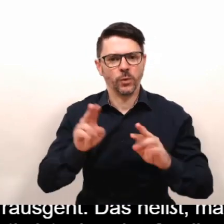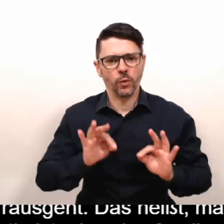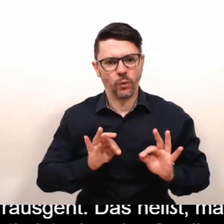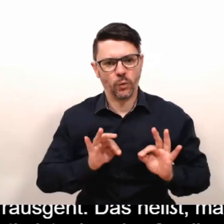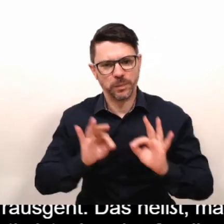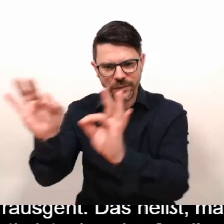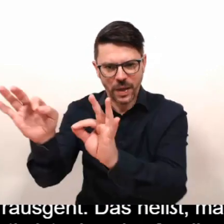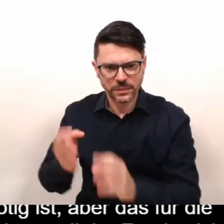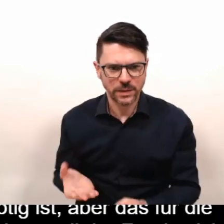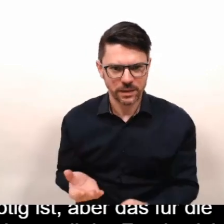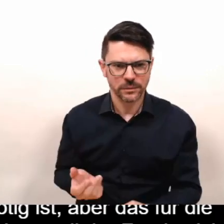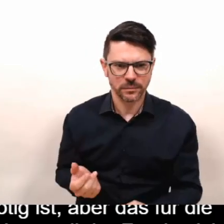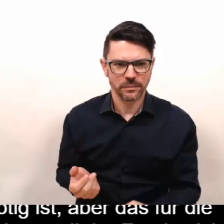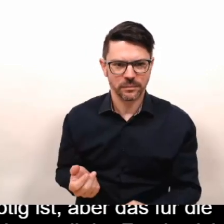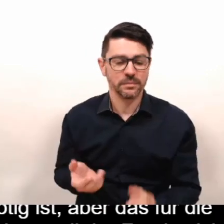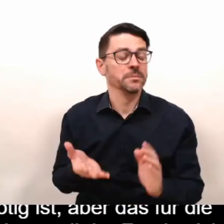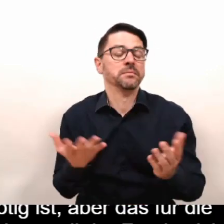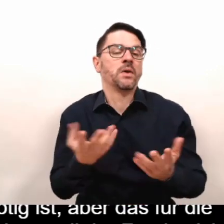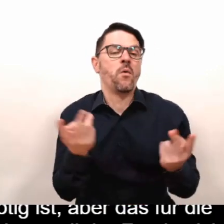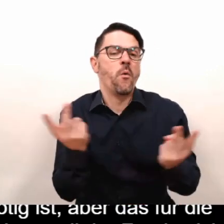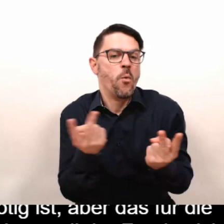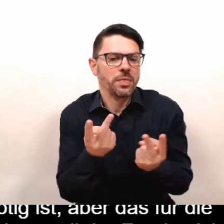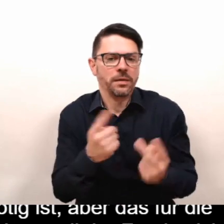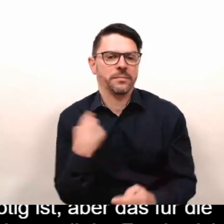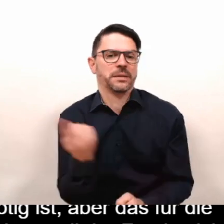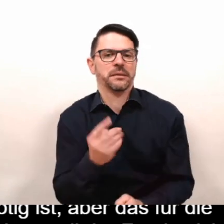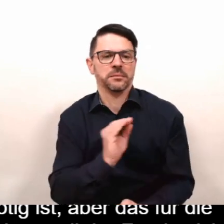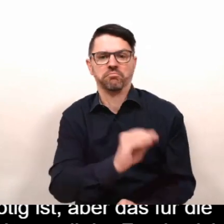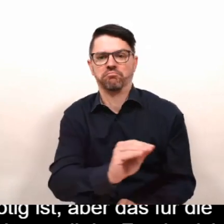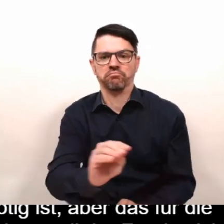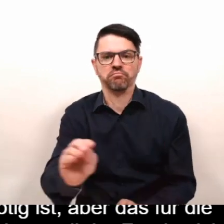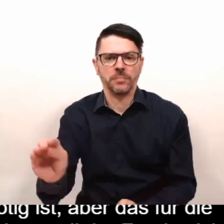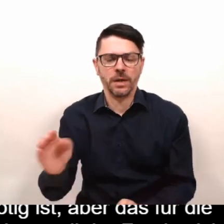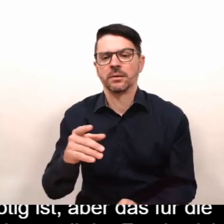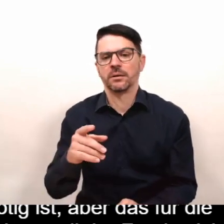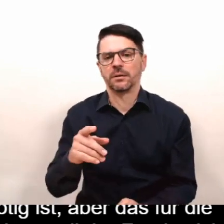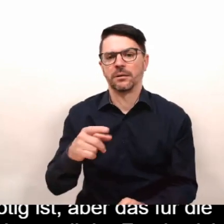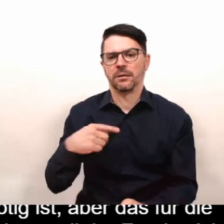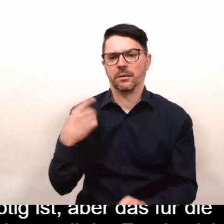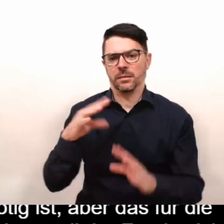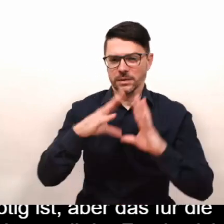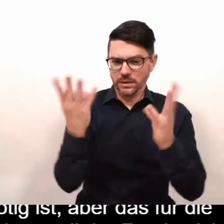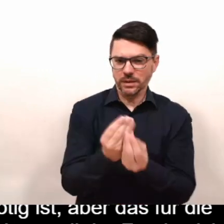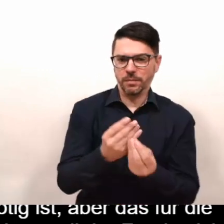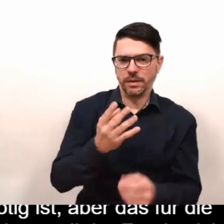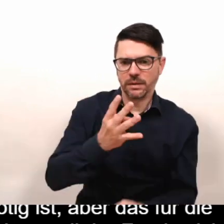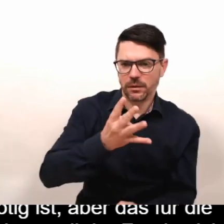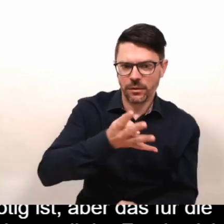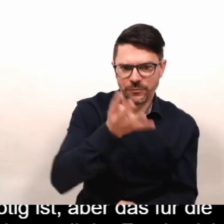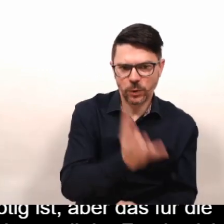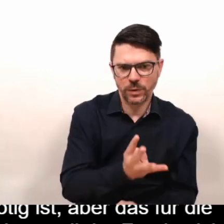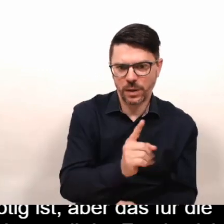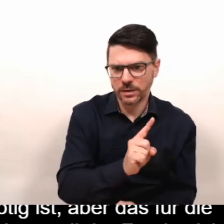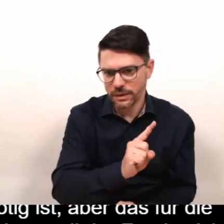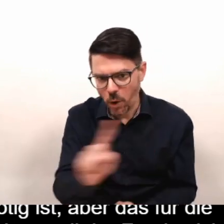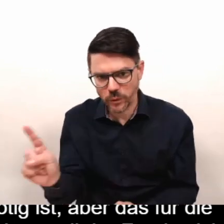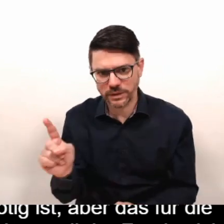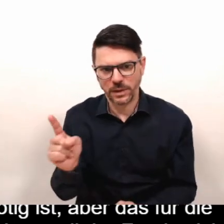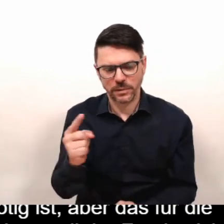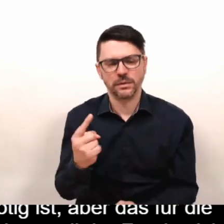400.000. Und rechnen Sie das hoch, dann sind wir im Milliardenbereich, was wir hier ausschütten würden mit bayerischem Geld,